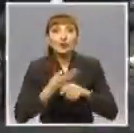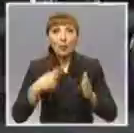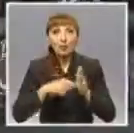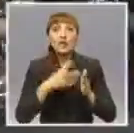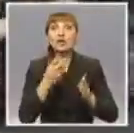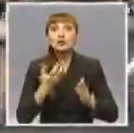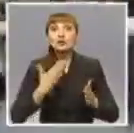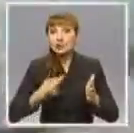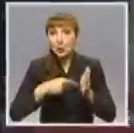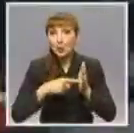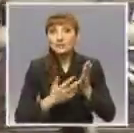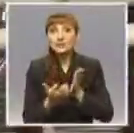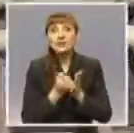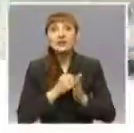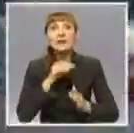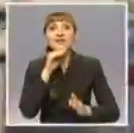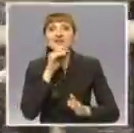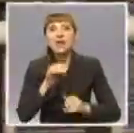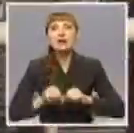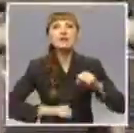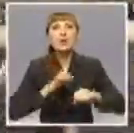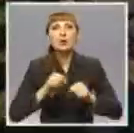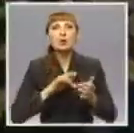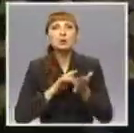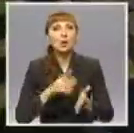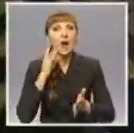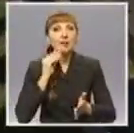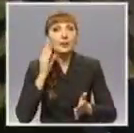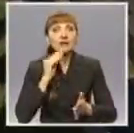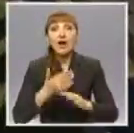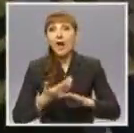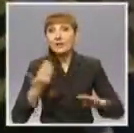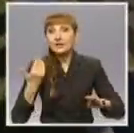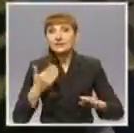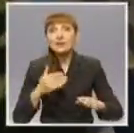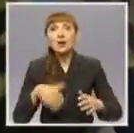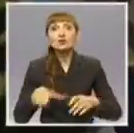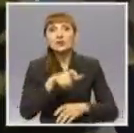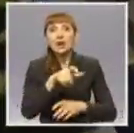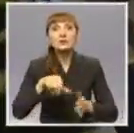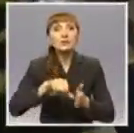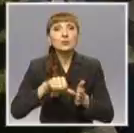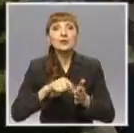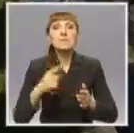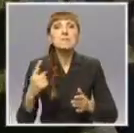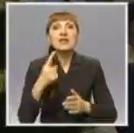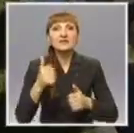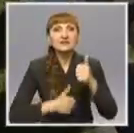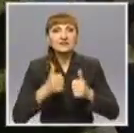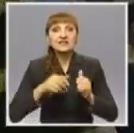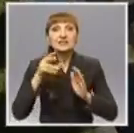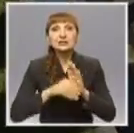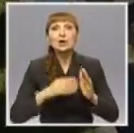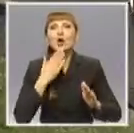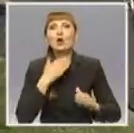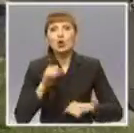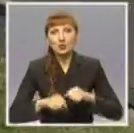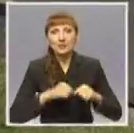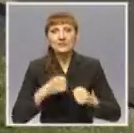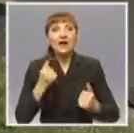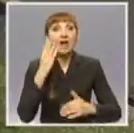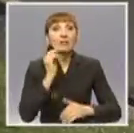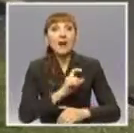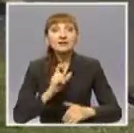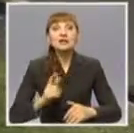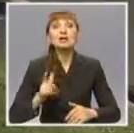наш город принял вторую профессиональную велогонку «Тур Алматы», а перед этим трассу опробовали участники первого соревнования среди любителей. Теперь